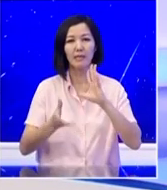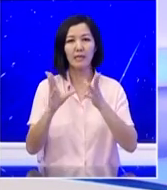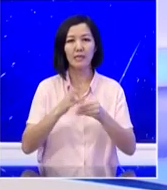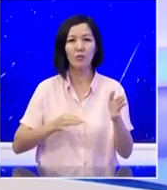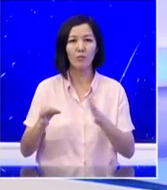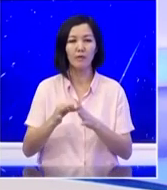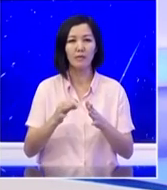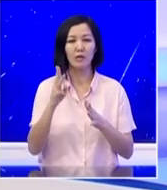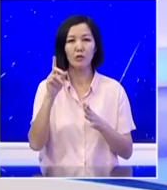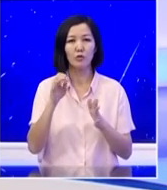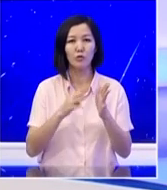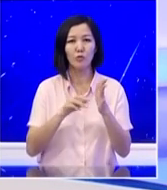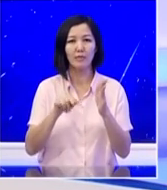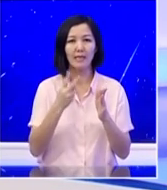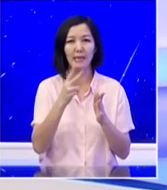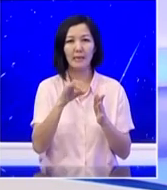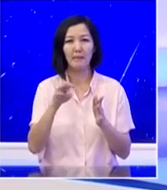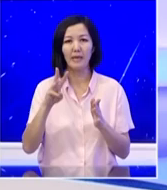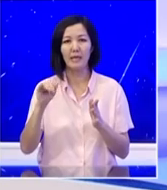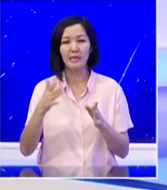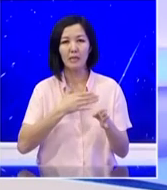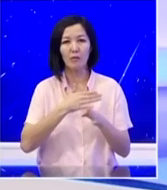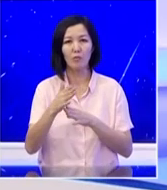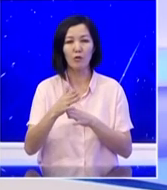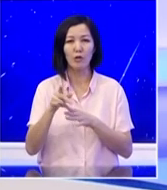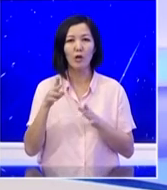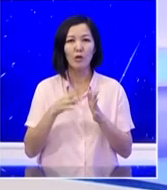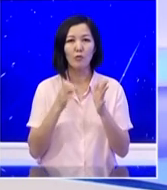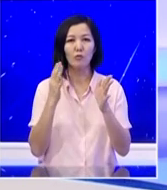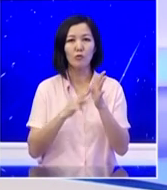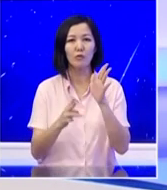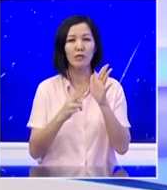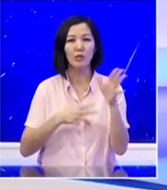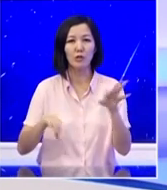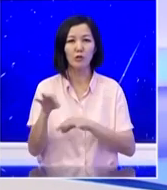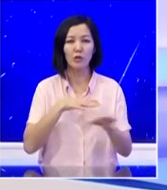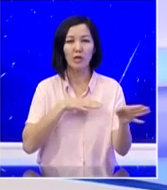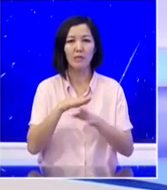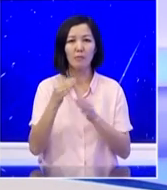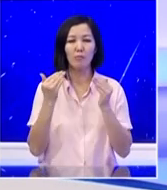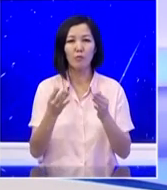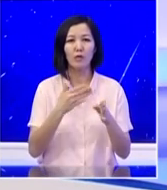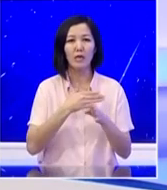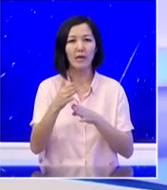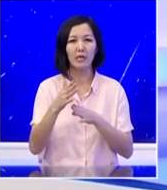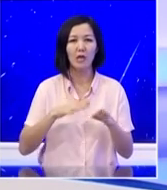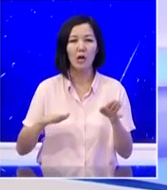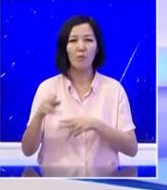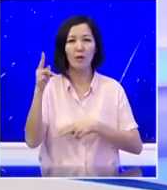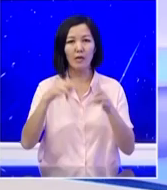бағдарламасы аясында облысқа 109 миллиард теңге бөлінді. Оған 997 жоба жүзеге аспақ. Бөлінген қаражат